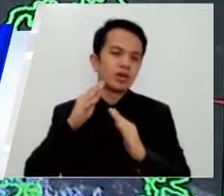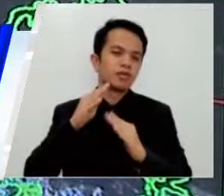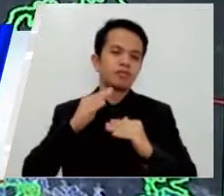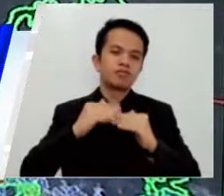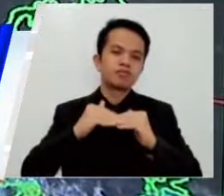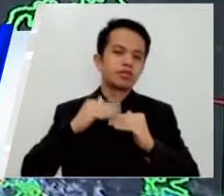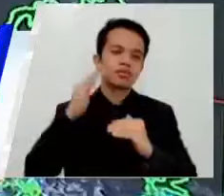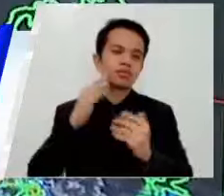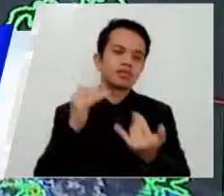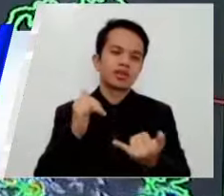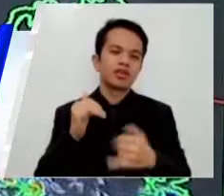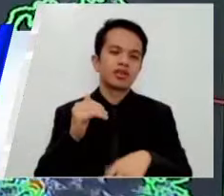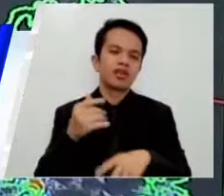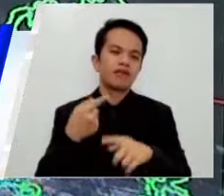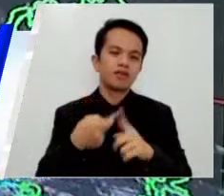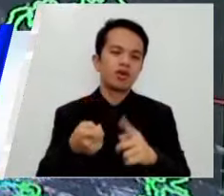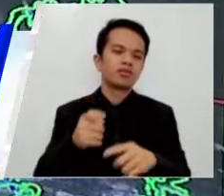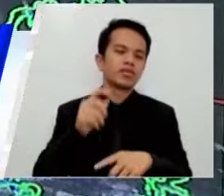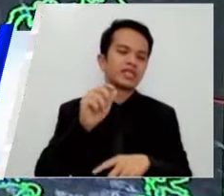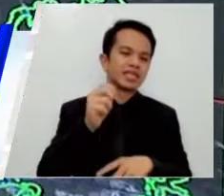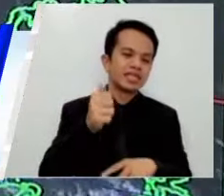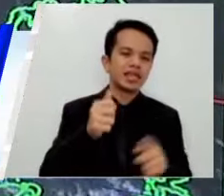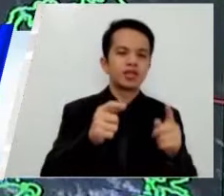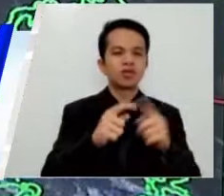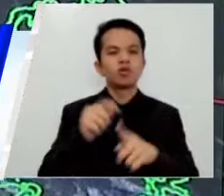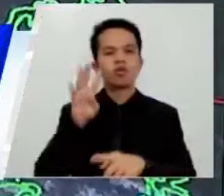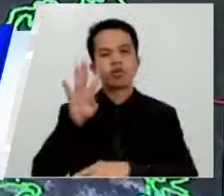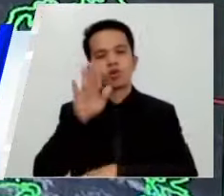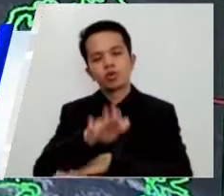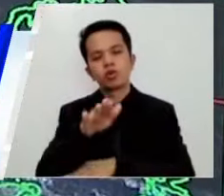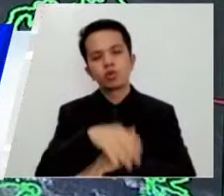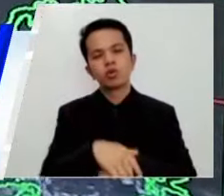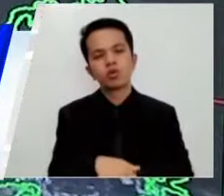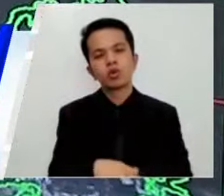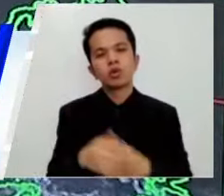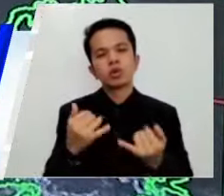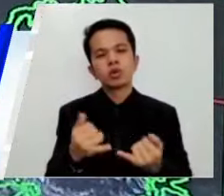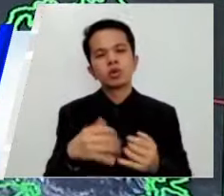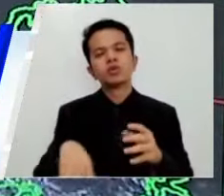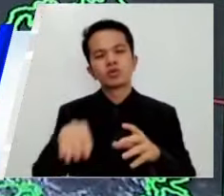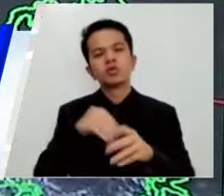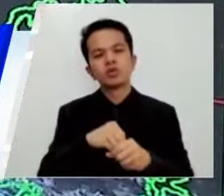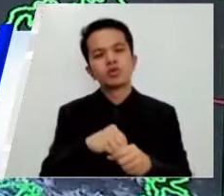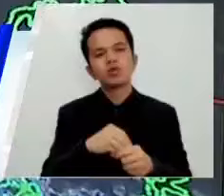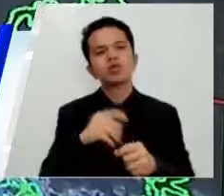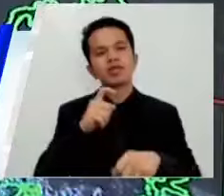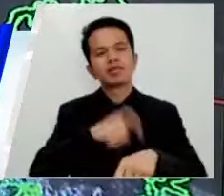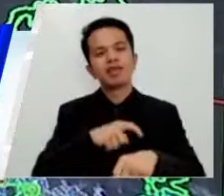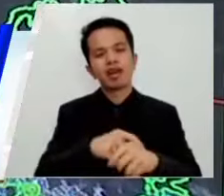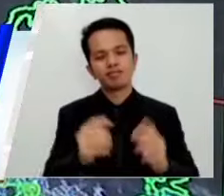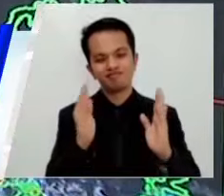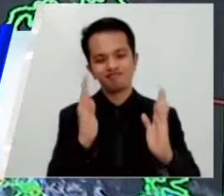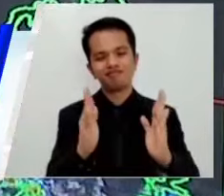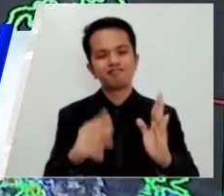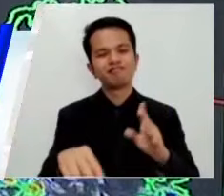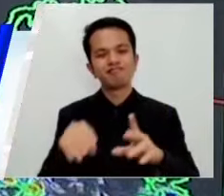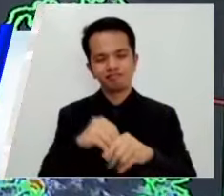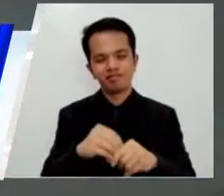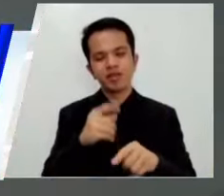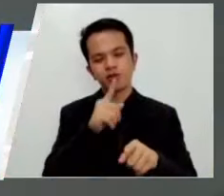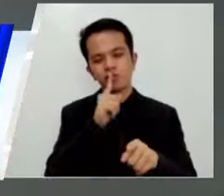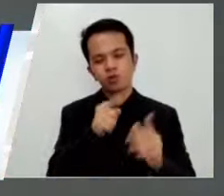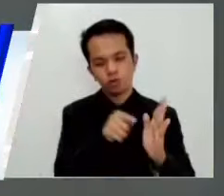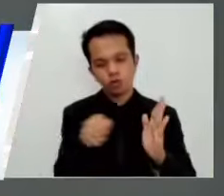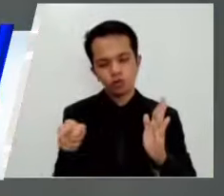between the times of 10 a.m. hanggang 4 p.m. So medyo nasasakop pa rin yung mga times na pumapasok pa rin yung ating mga